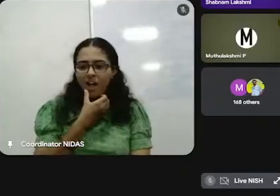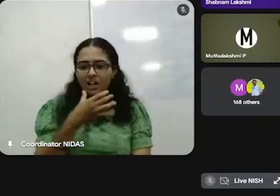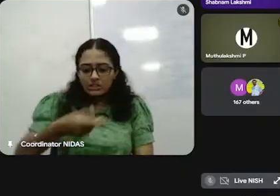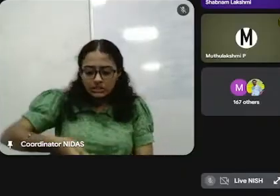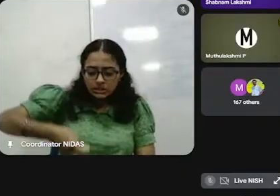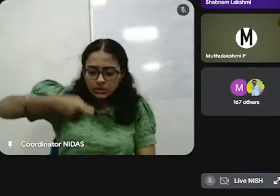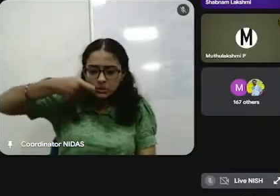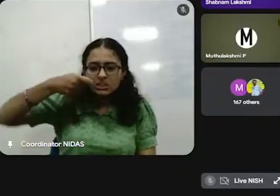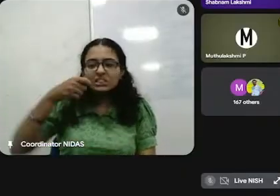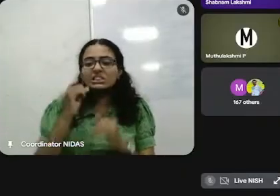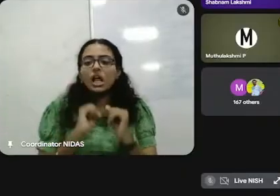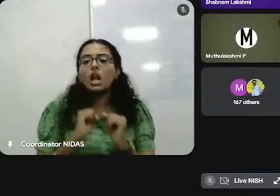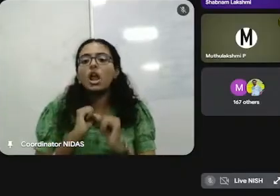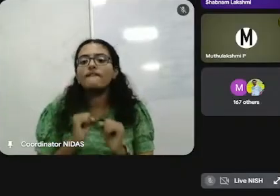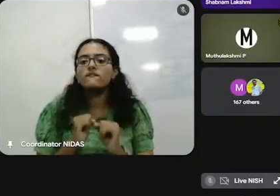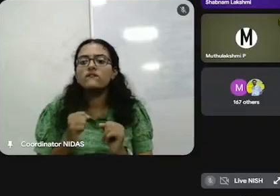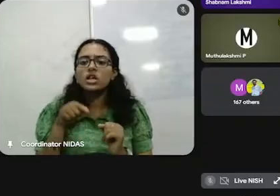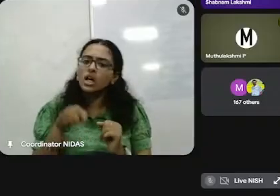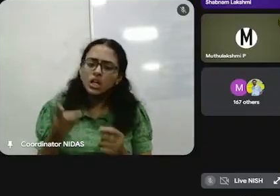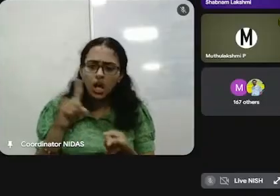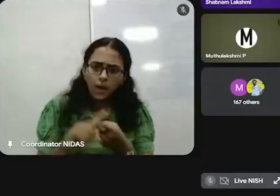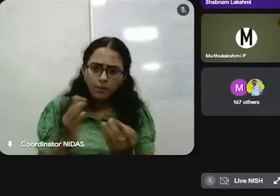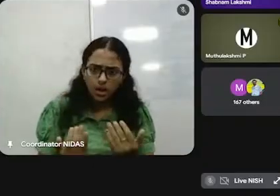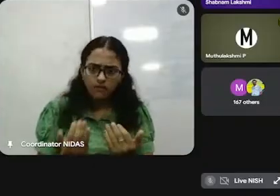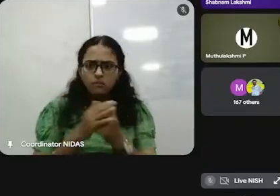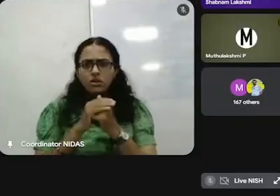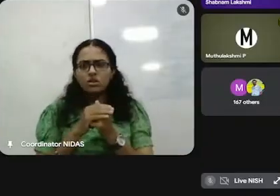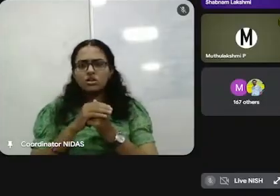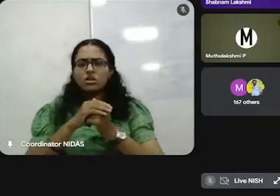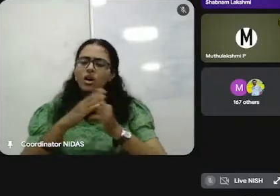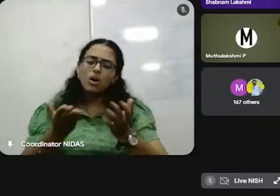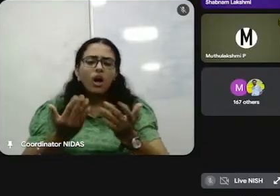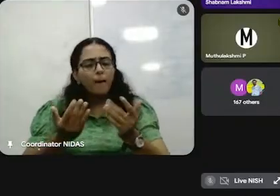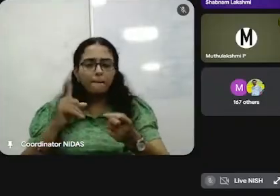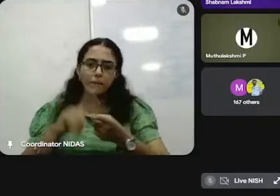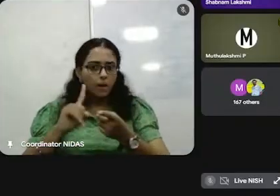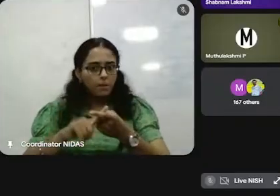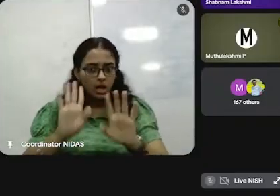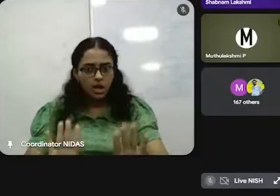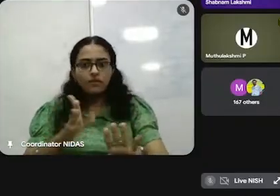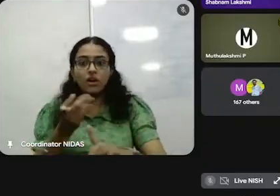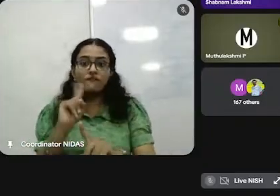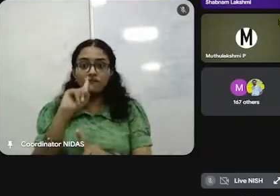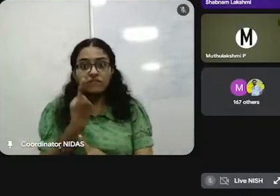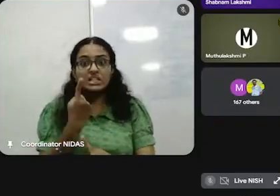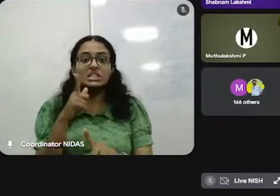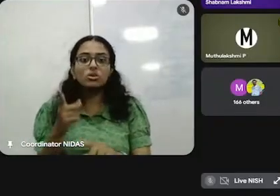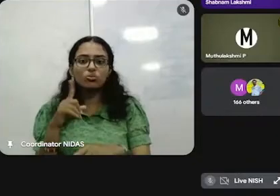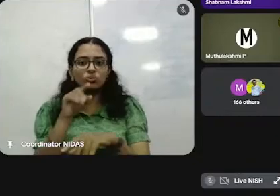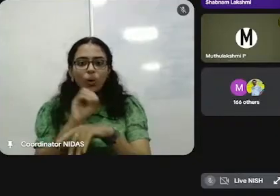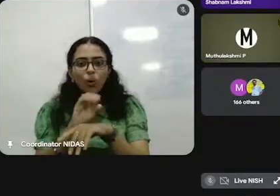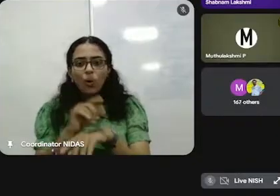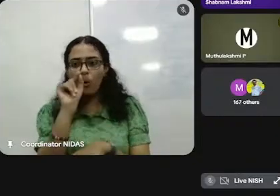എടുക്കാൻ പറ്റാത്തൊരവസ്ഥയിലേക്ക് പോയതും. അപ്പൊ അങ്ങനെ ഉണ്ടാവുമോ? സഡൻ ആയിട്ട് ഉണ്ടാവാതെ ഉണ്ടാവും. നമ്മൾ ഇതൊരു വാർണിംഗ് സൈൻ ആദ്യം കാണിച്ചത്. നമ്മൾ ഇതിന്